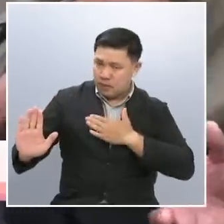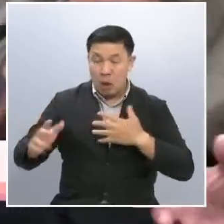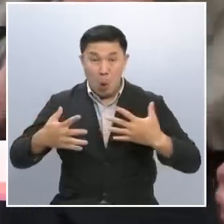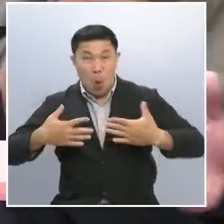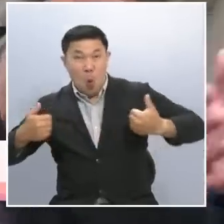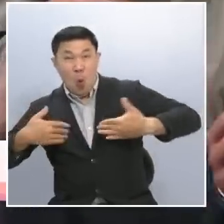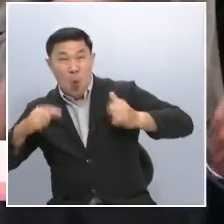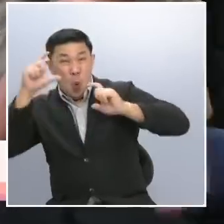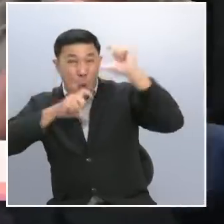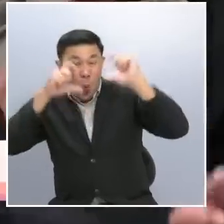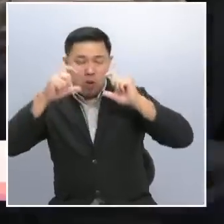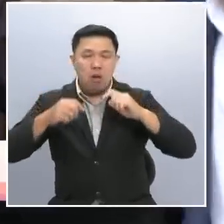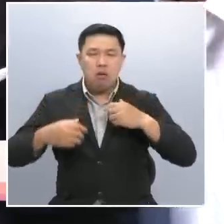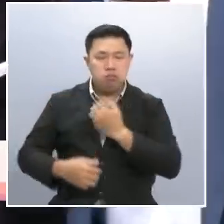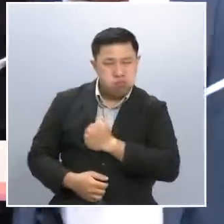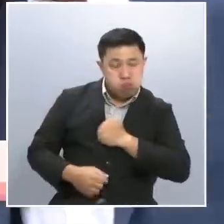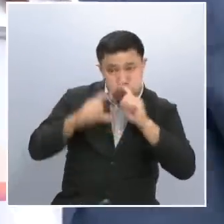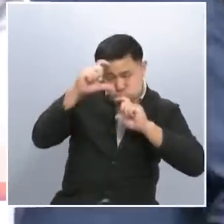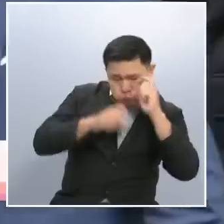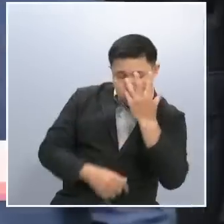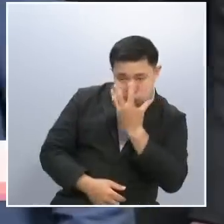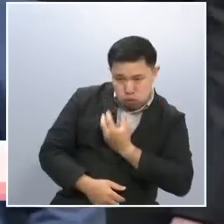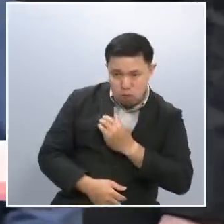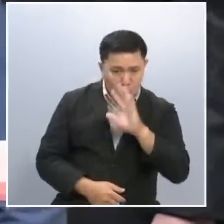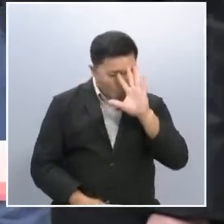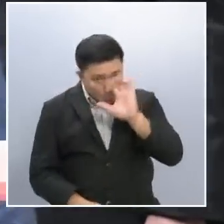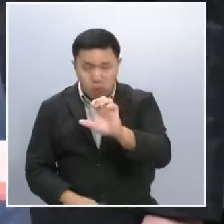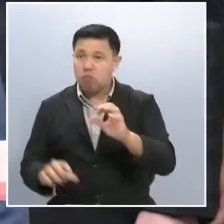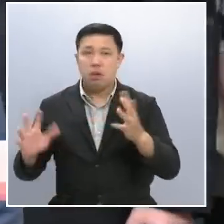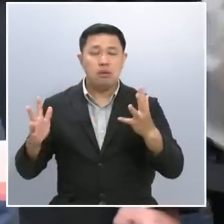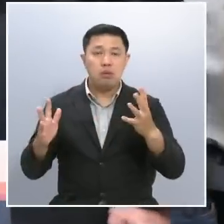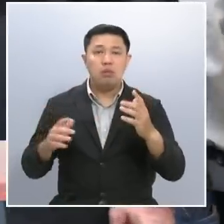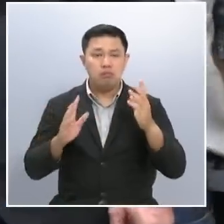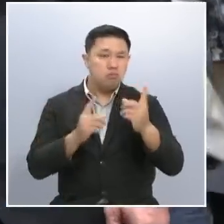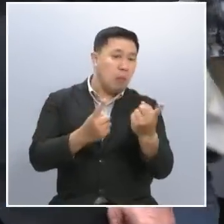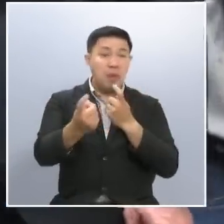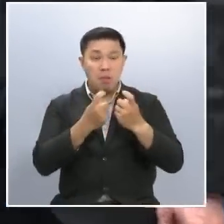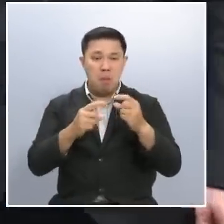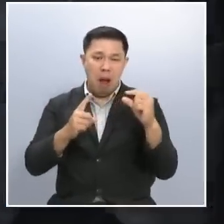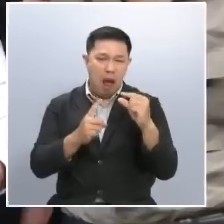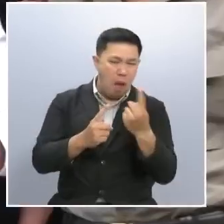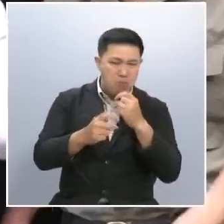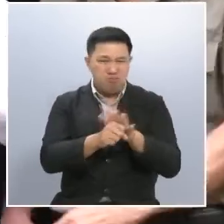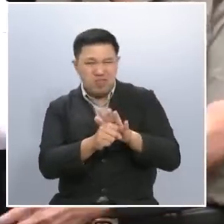เสียใจจนเกินไปไม่เกรี้ยวกราดไม่เหวี่ยงใส่ไทยแม้จะถูกท้าทาย